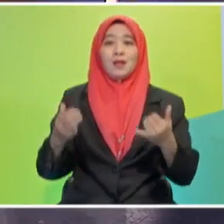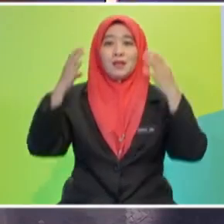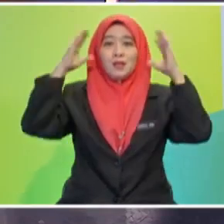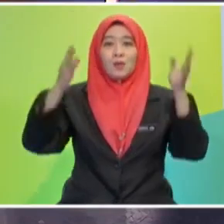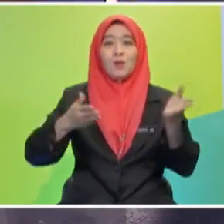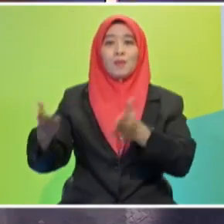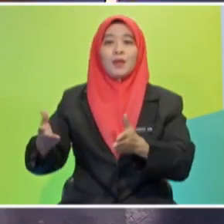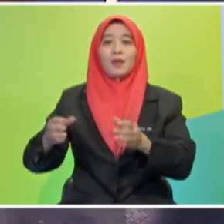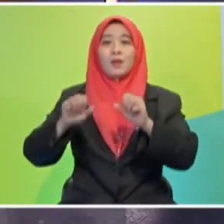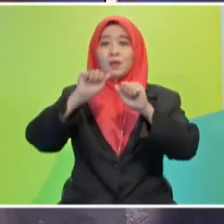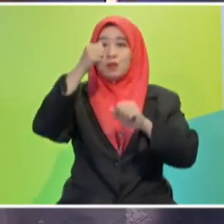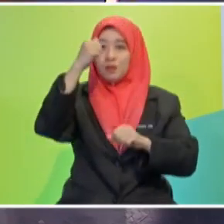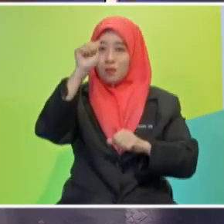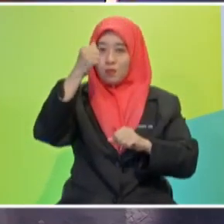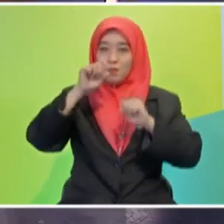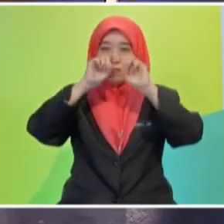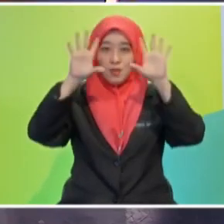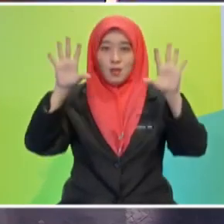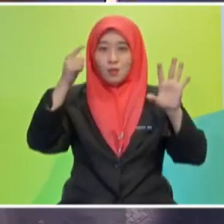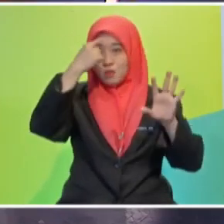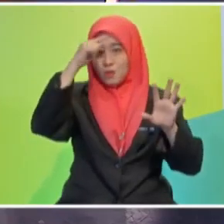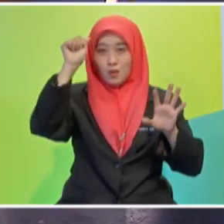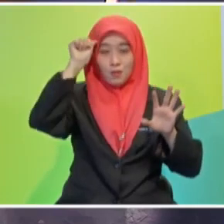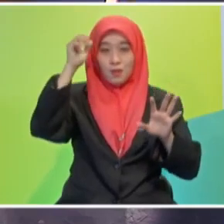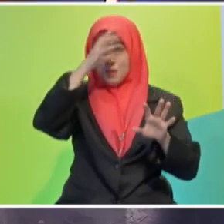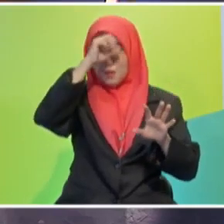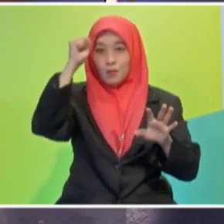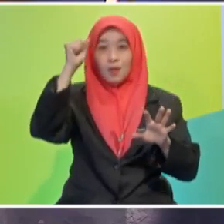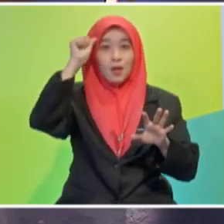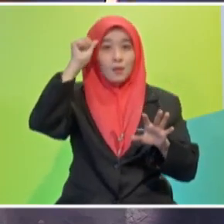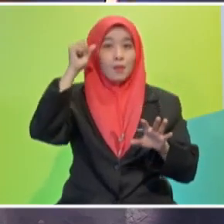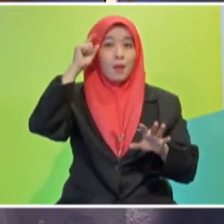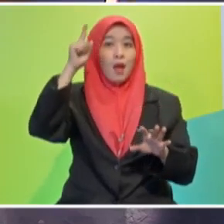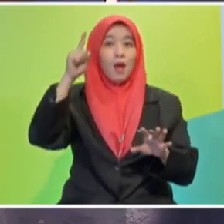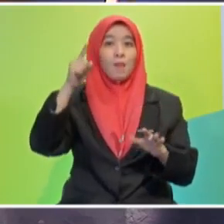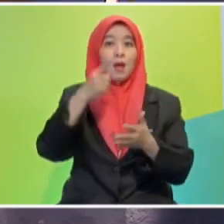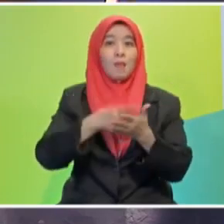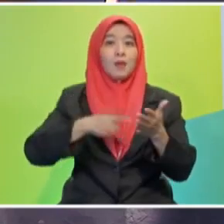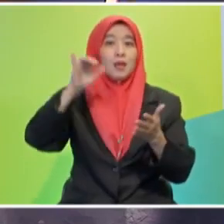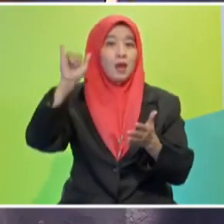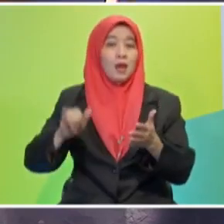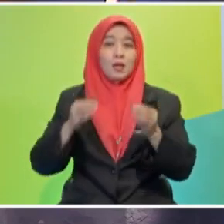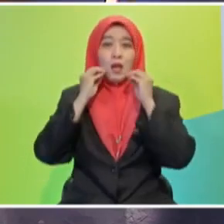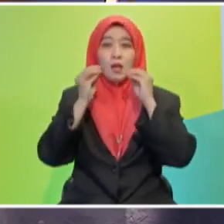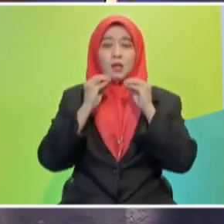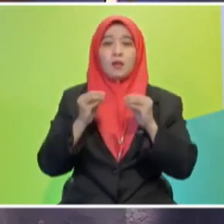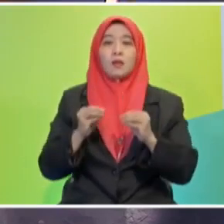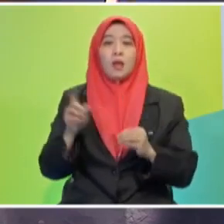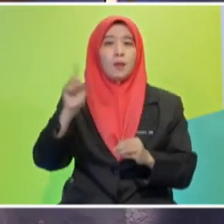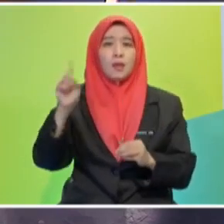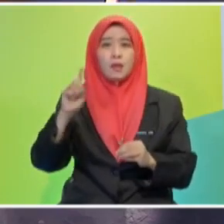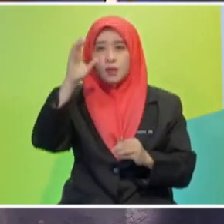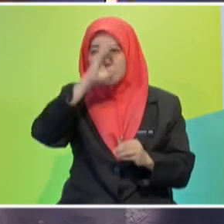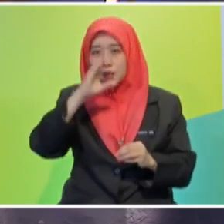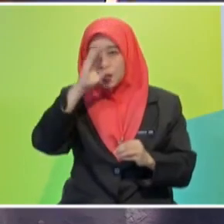10 bintang. Okey, baik cikgu. Di manakah kita nak dapat bahan-bahan pembelajaran kita pada hari ini, cikgu? Okey, untuk bahan-bahan